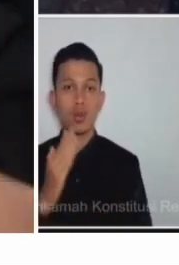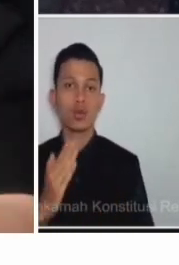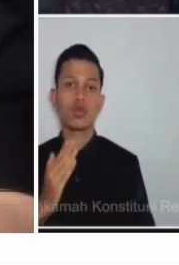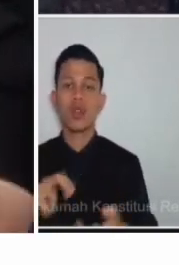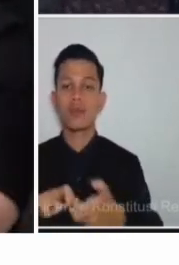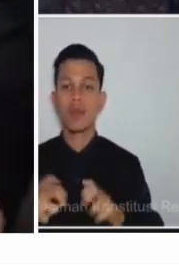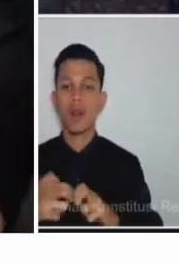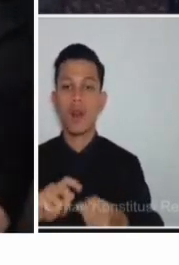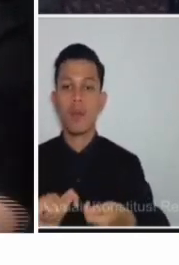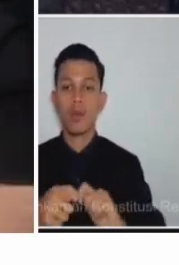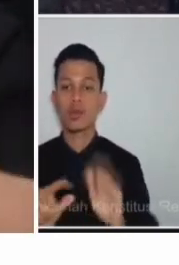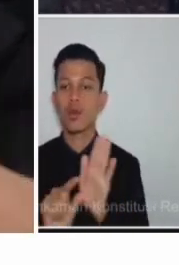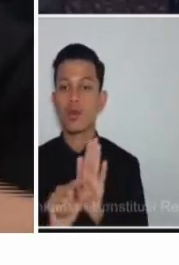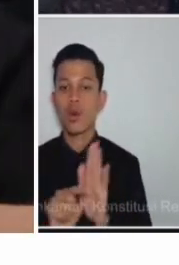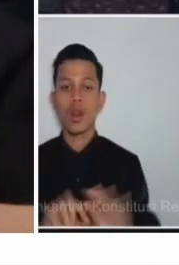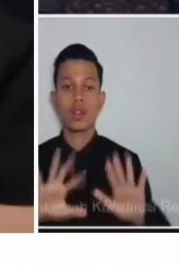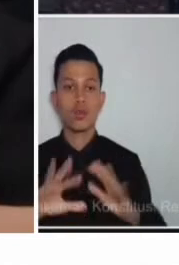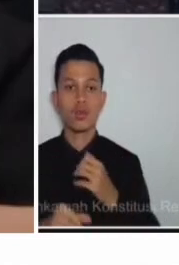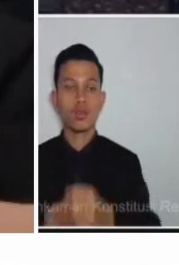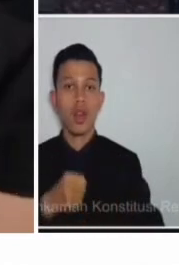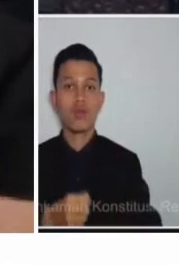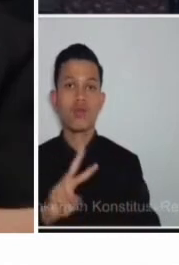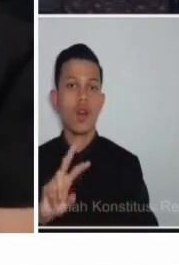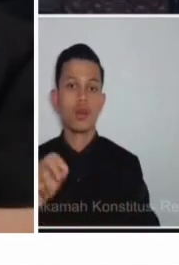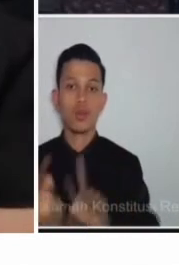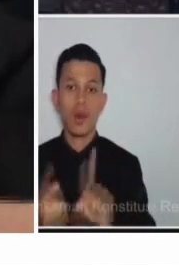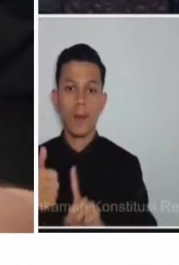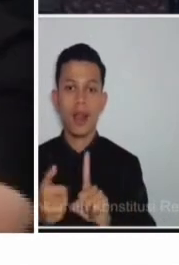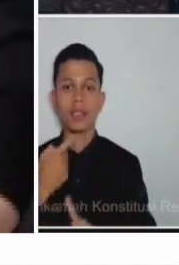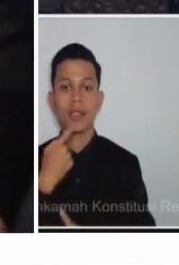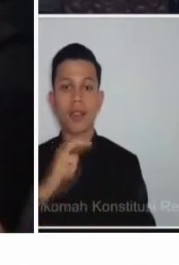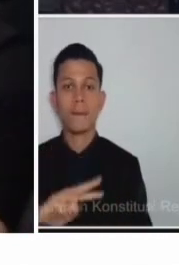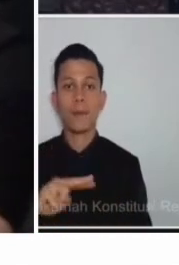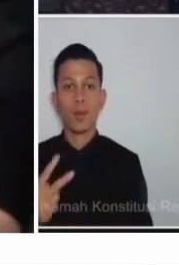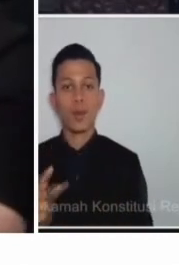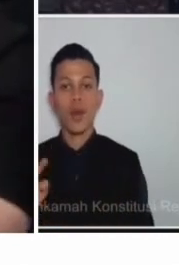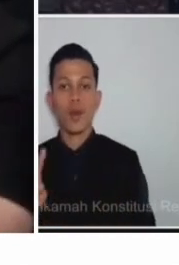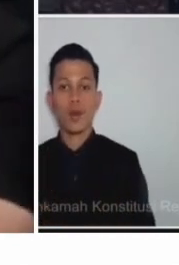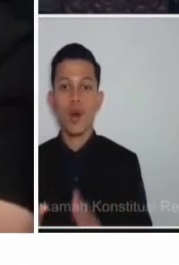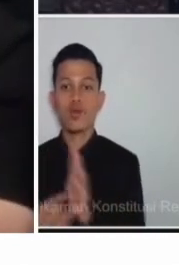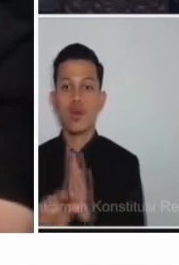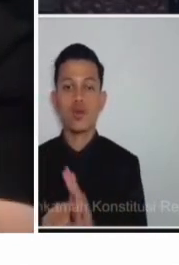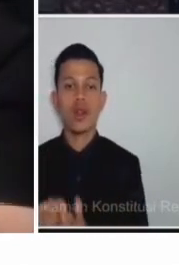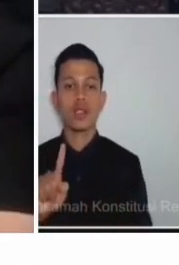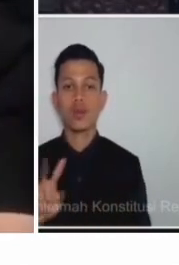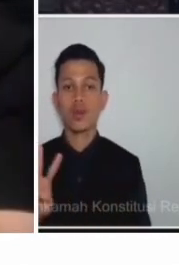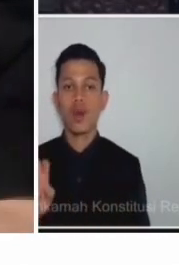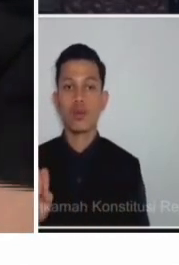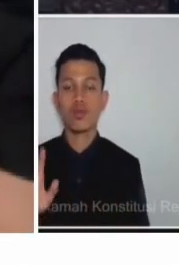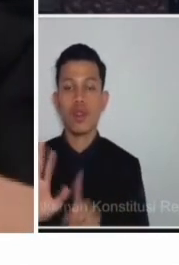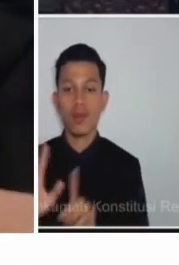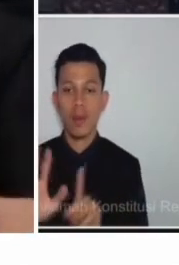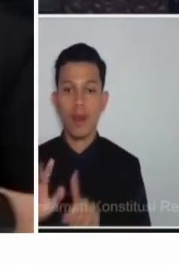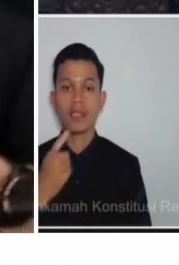yang berdasar atas hukum kalau kita tidak lagi memiliki demokrasi yang berdasar atas hukum dan tidak ada kepastian hukum